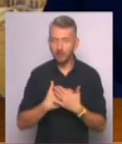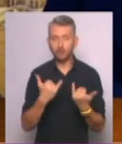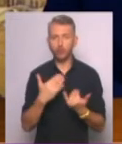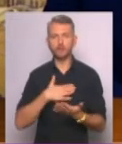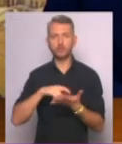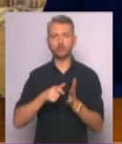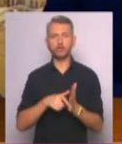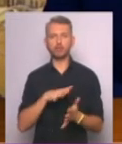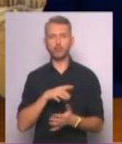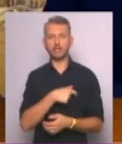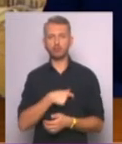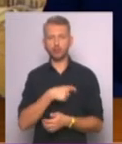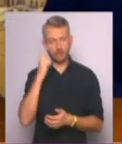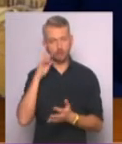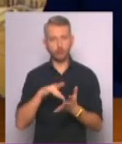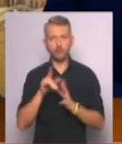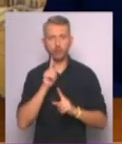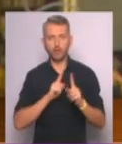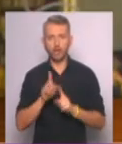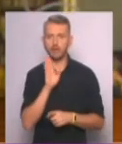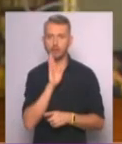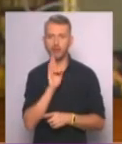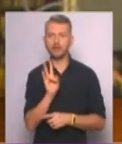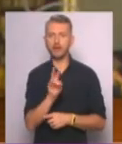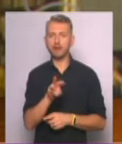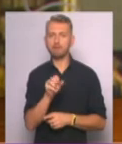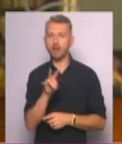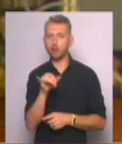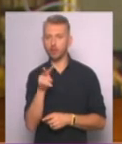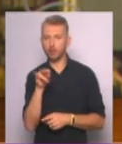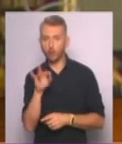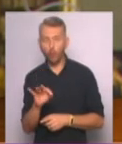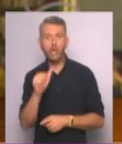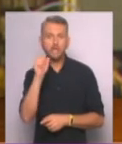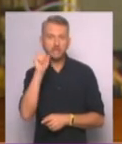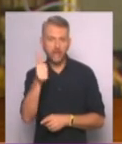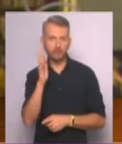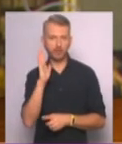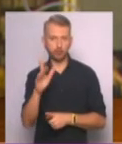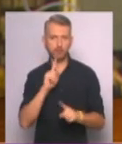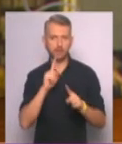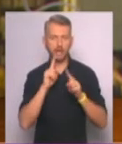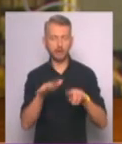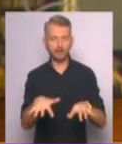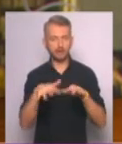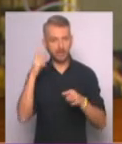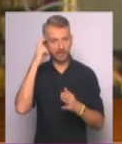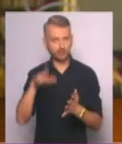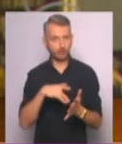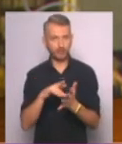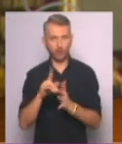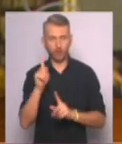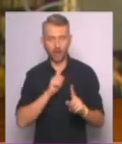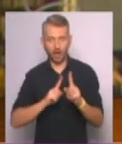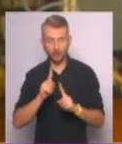нашій студії була депутат Київської міської ради пані Наталія Манойленко. Завтра на вас чекає пленарне засідання Київської міської ради.